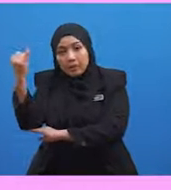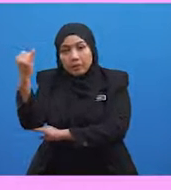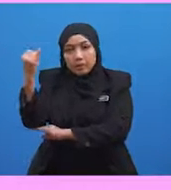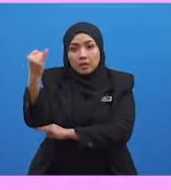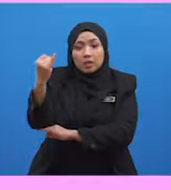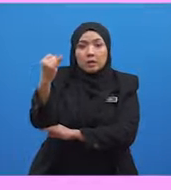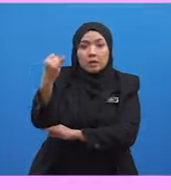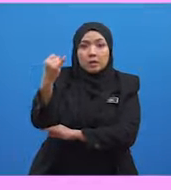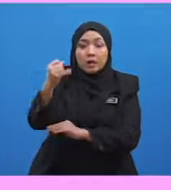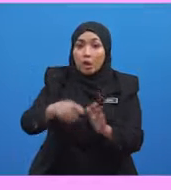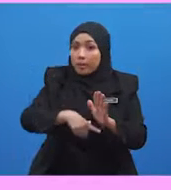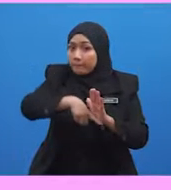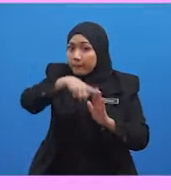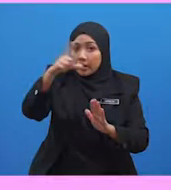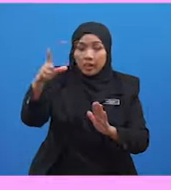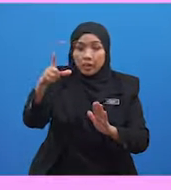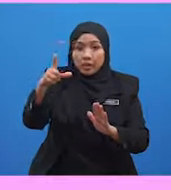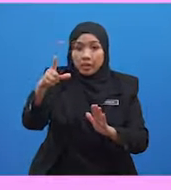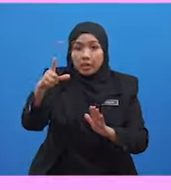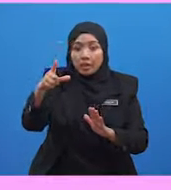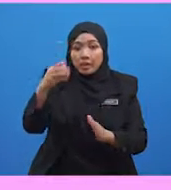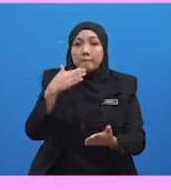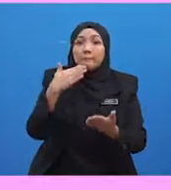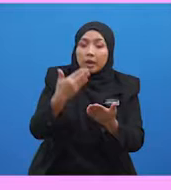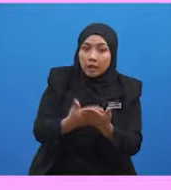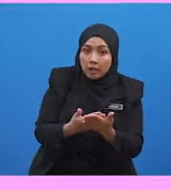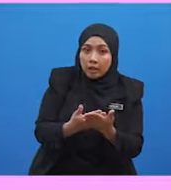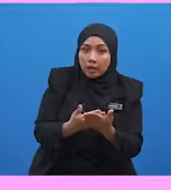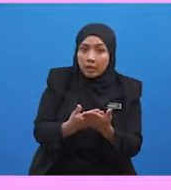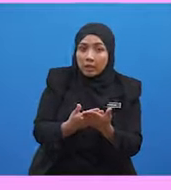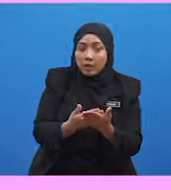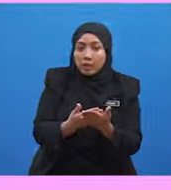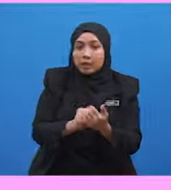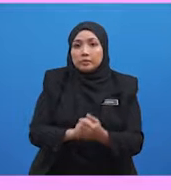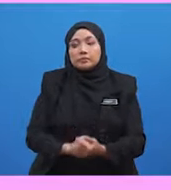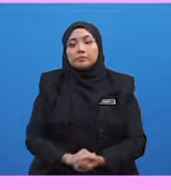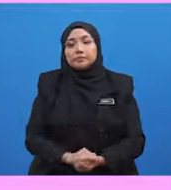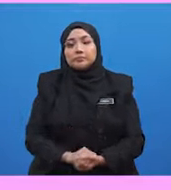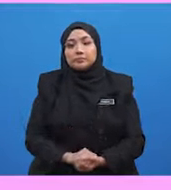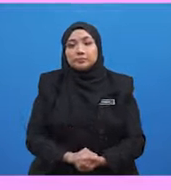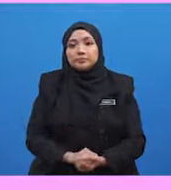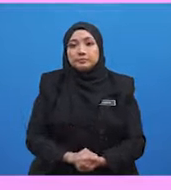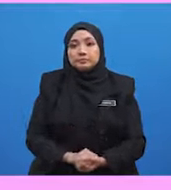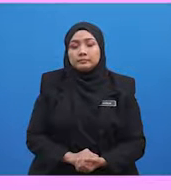tersebut lebih relevan dalam menyelesaikan sesuatu masalah.